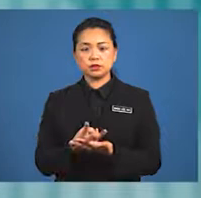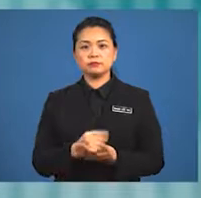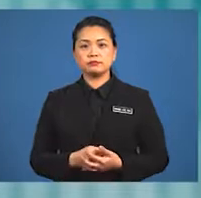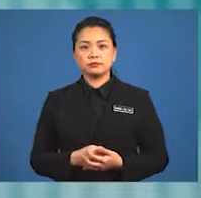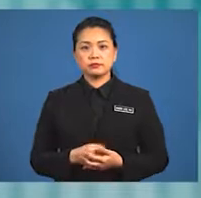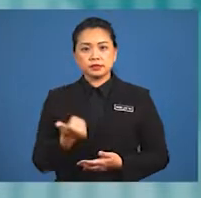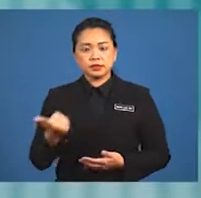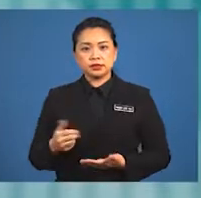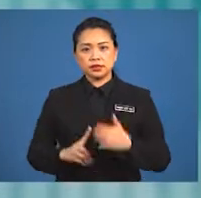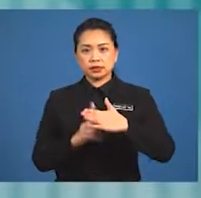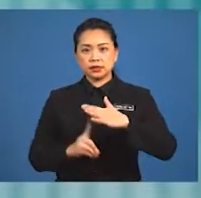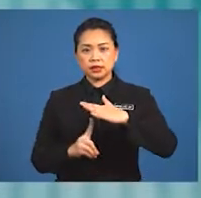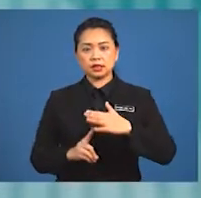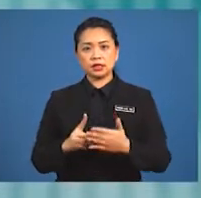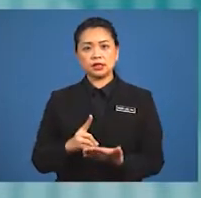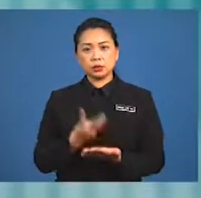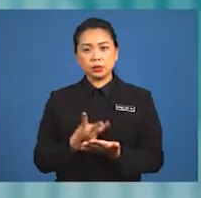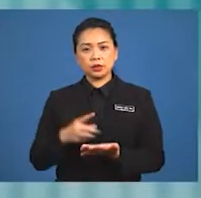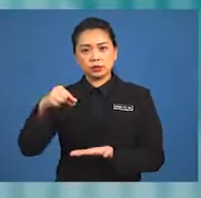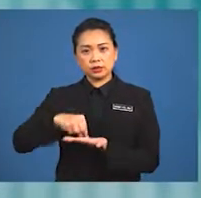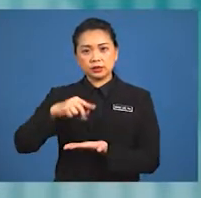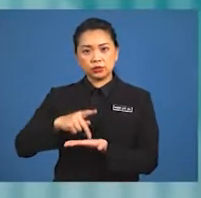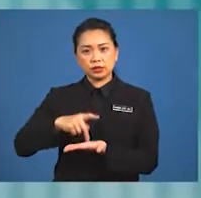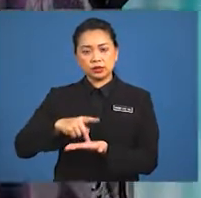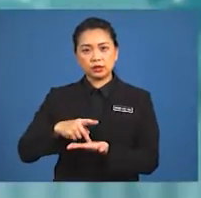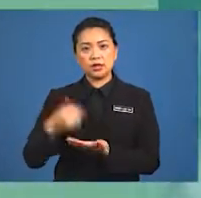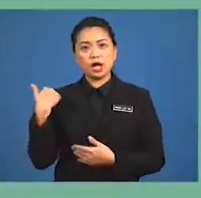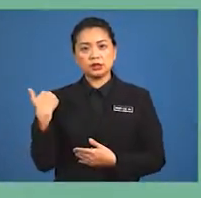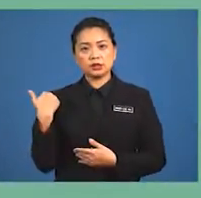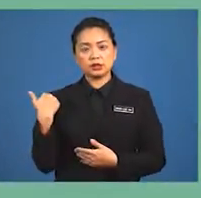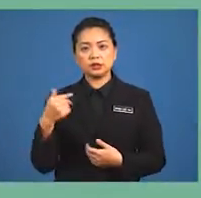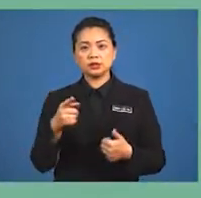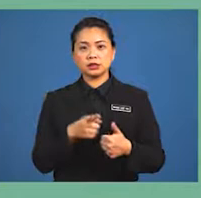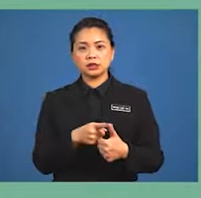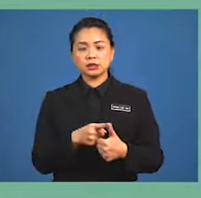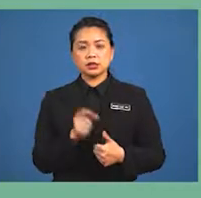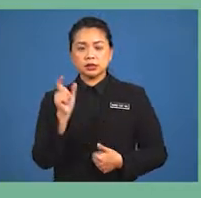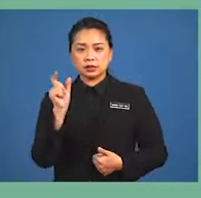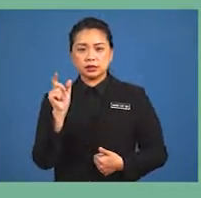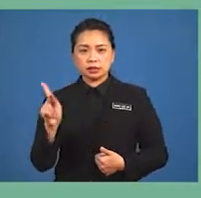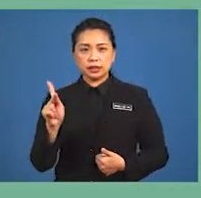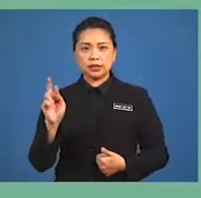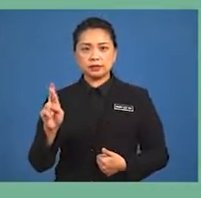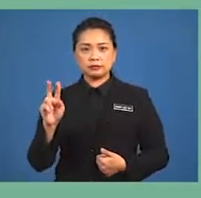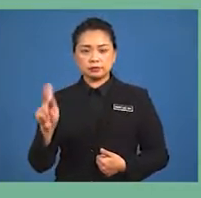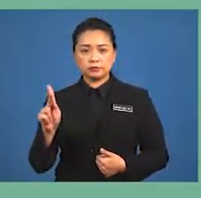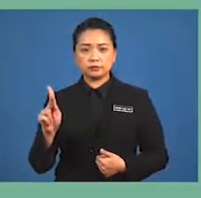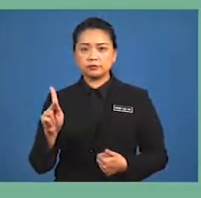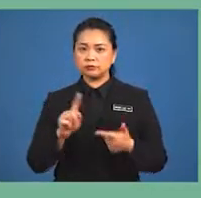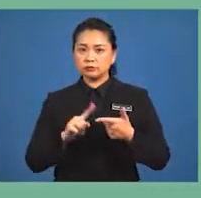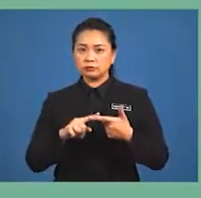Alat dasar kewangan kuantitatif terdiri daripada kadar reserve berkanun, kadar reserve